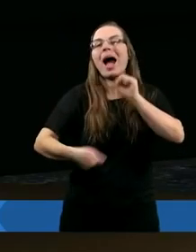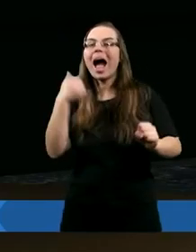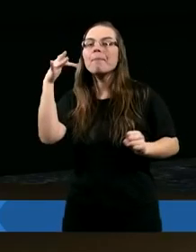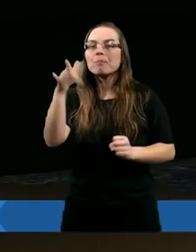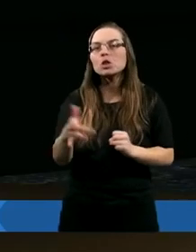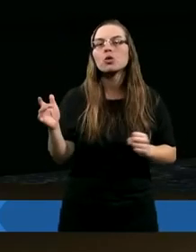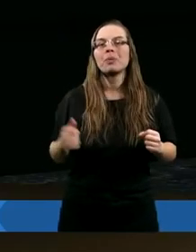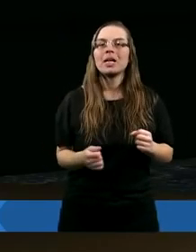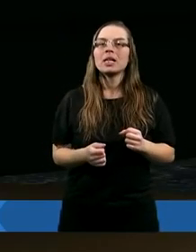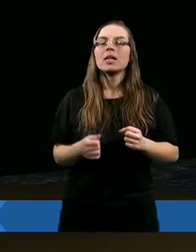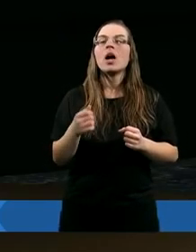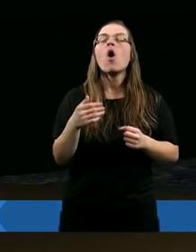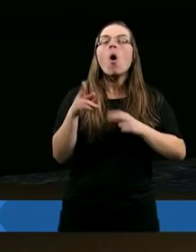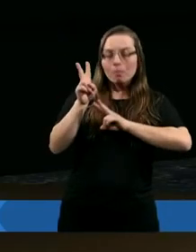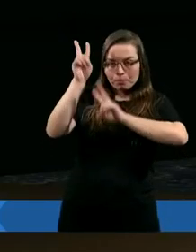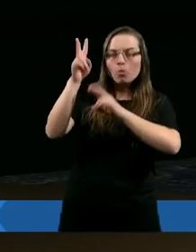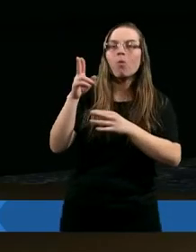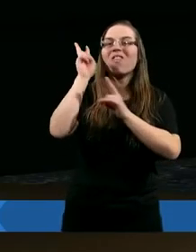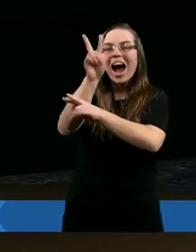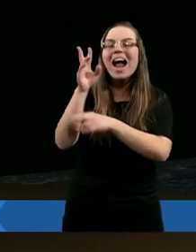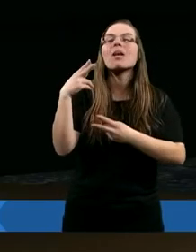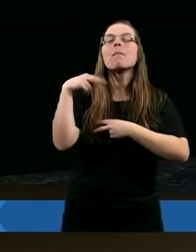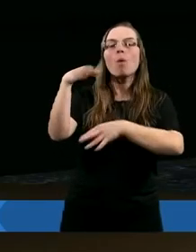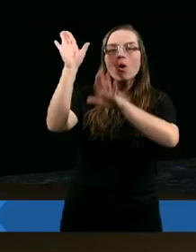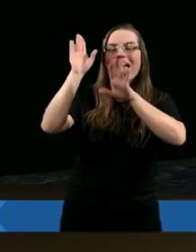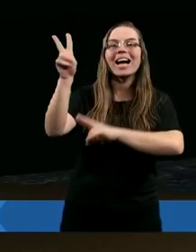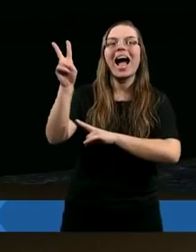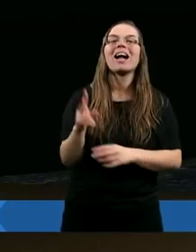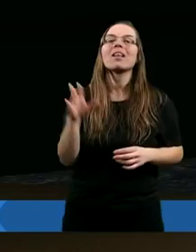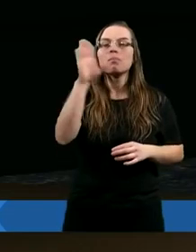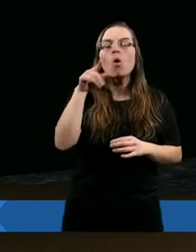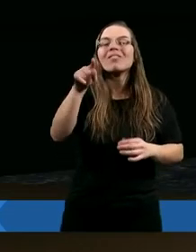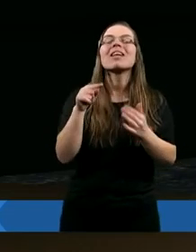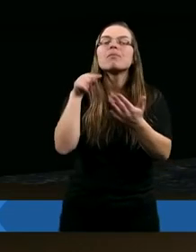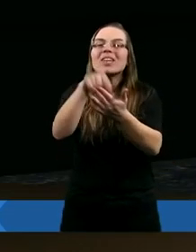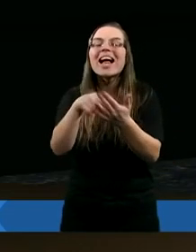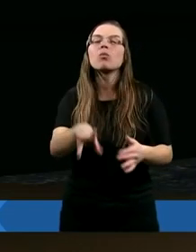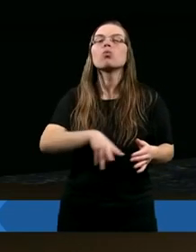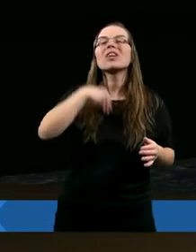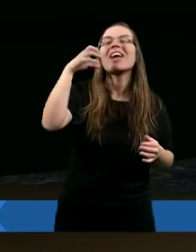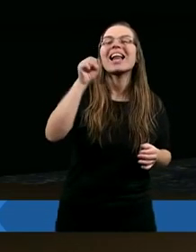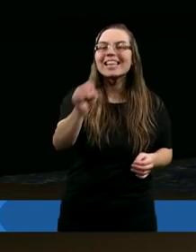podlegali temu uświęceniu,